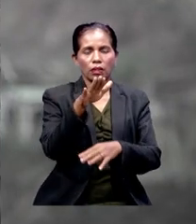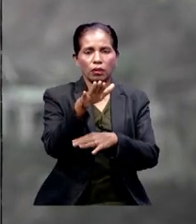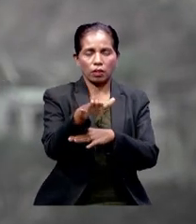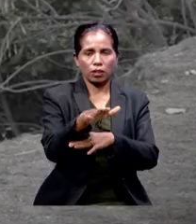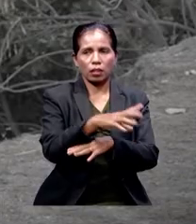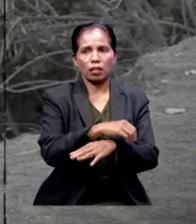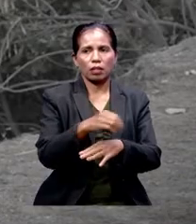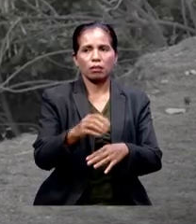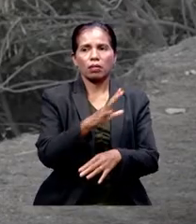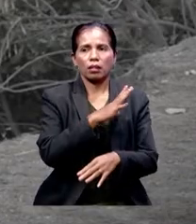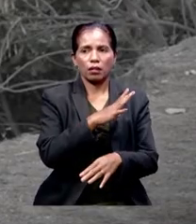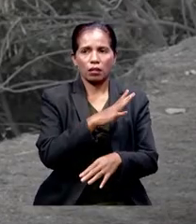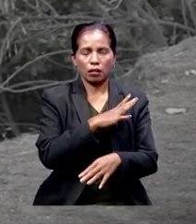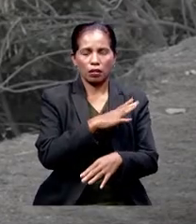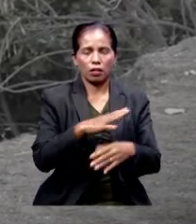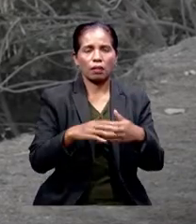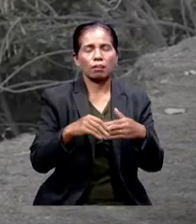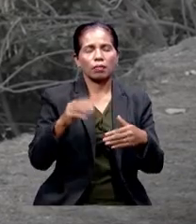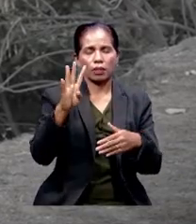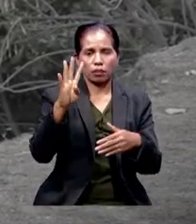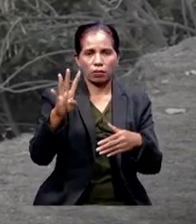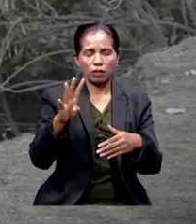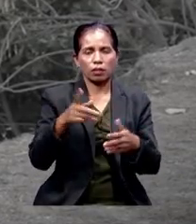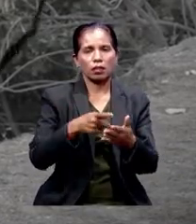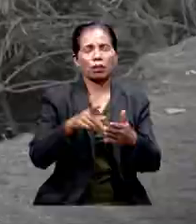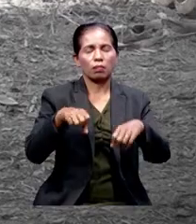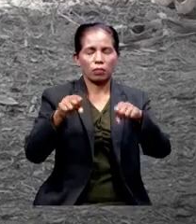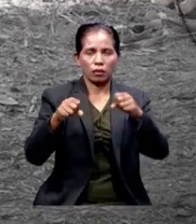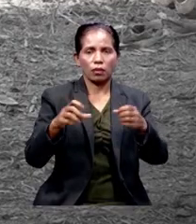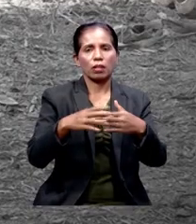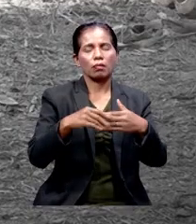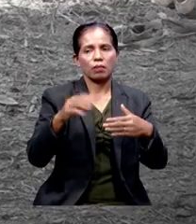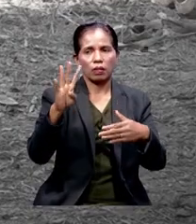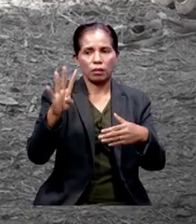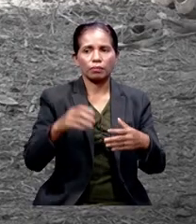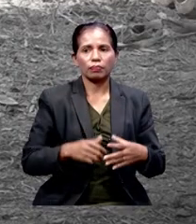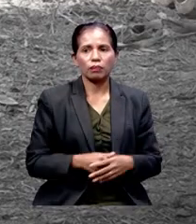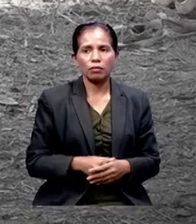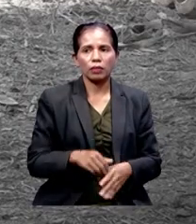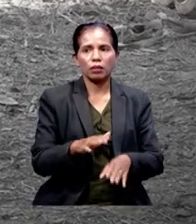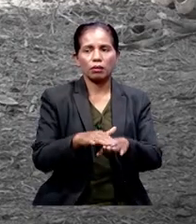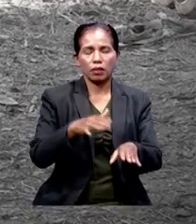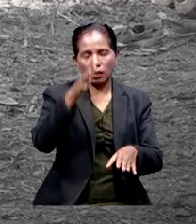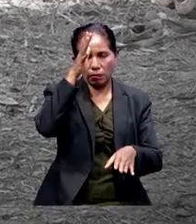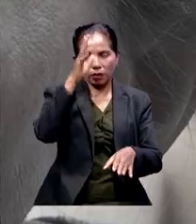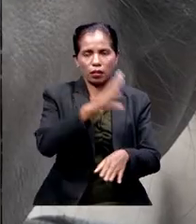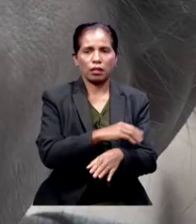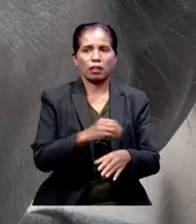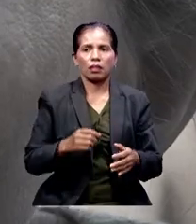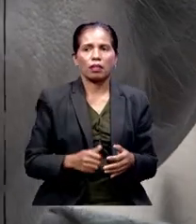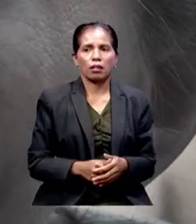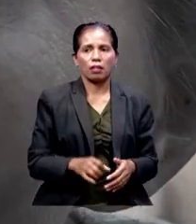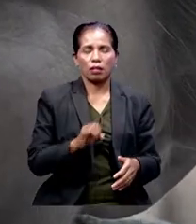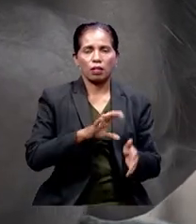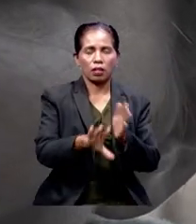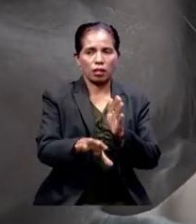$3 makin $4 film masih parat boleh anak ni ini hasil apa buat ana keluar gak ana agar orang hati